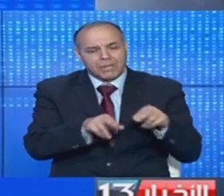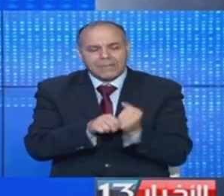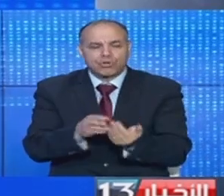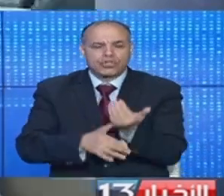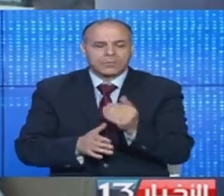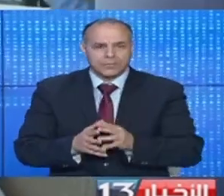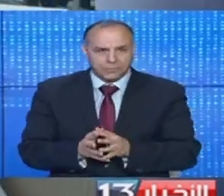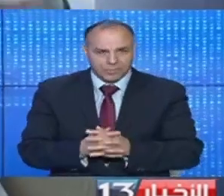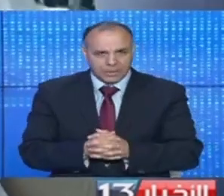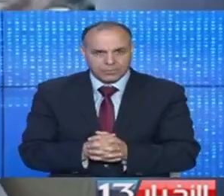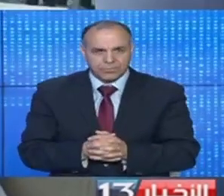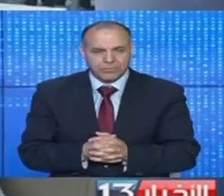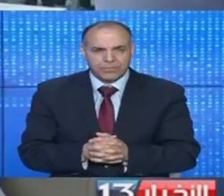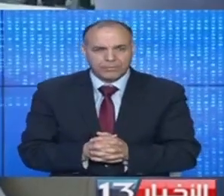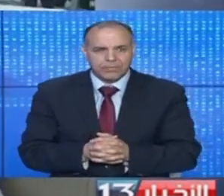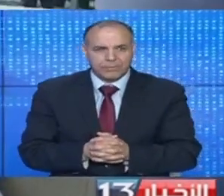أما